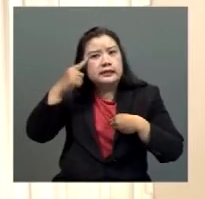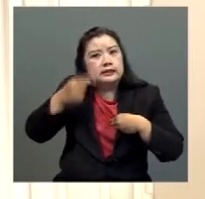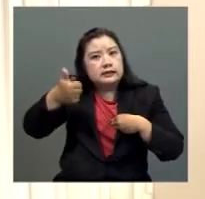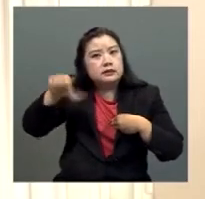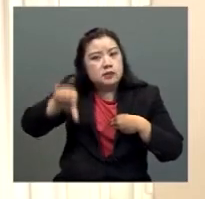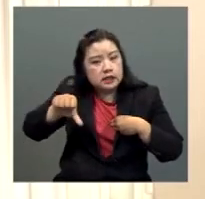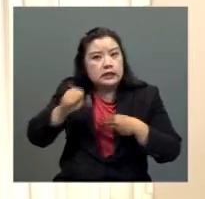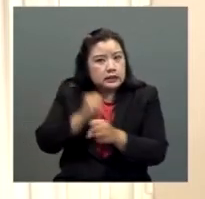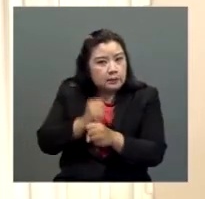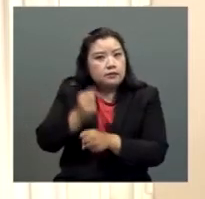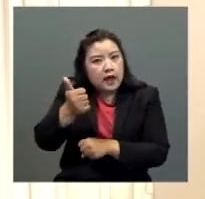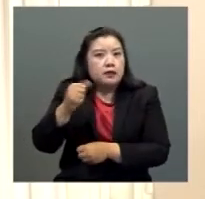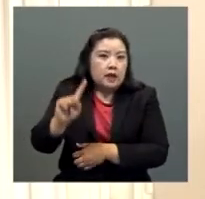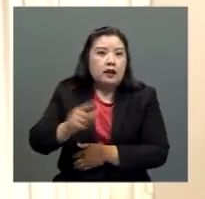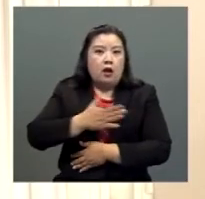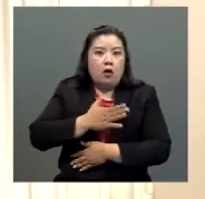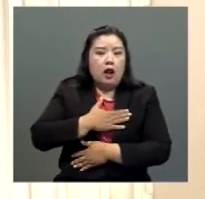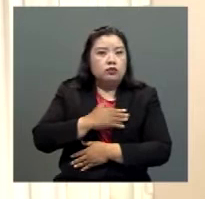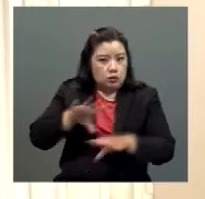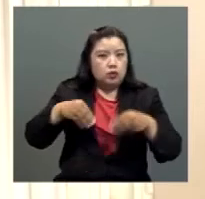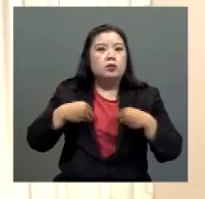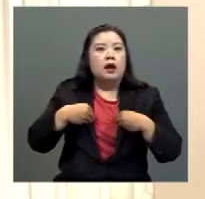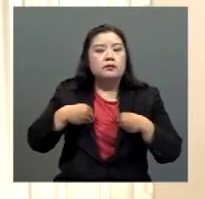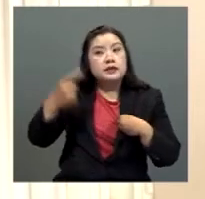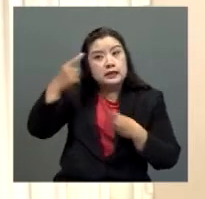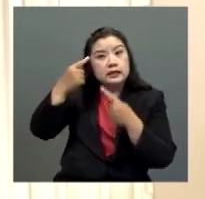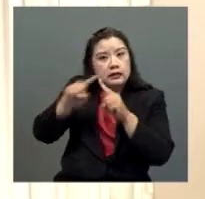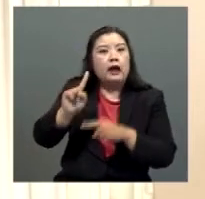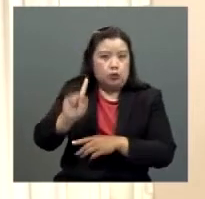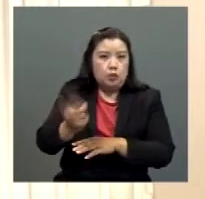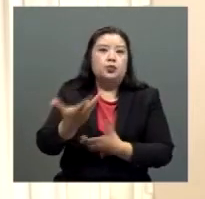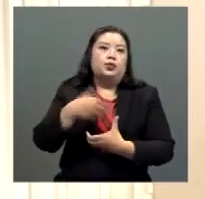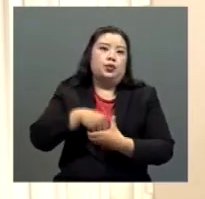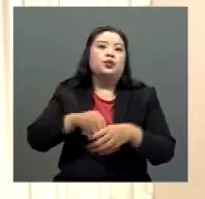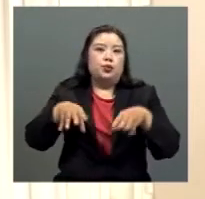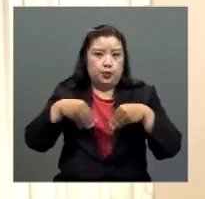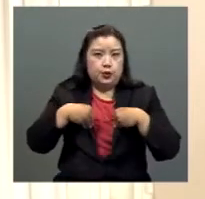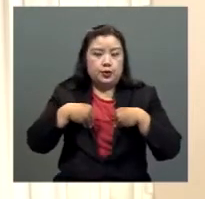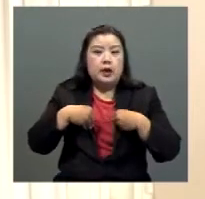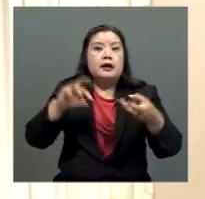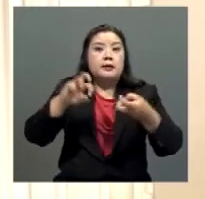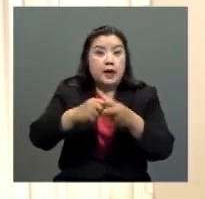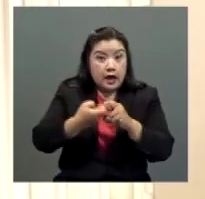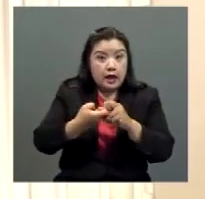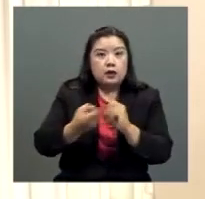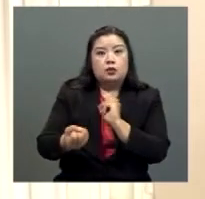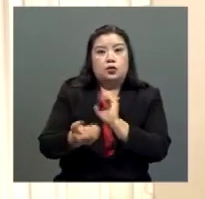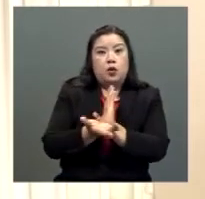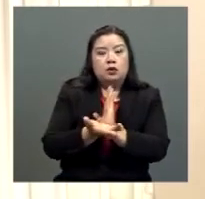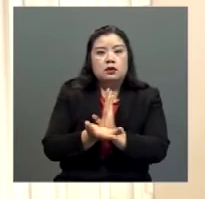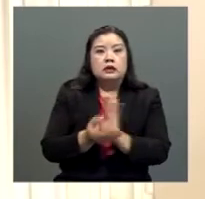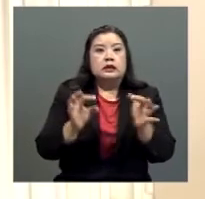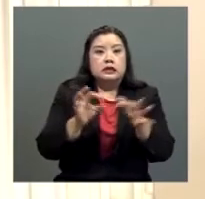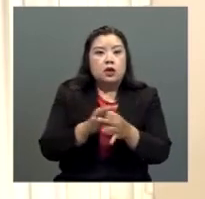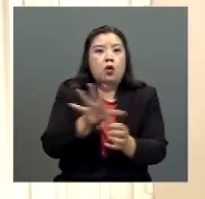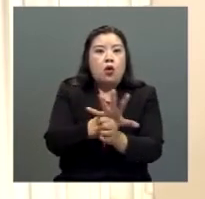นข้อจำกัดของตัวเองความคิดที่แตกต่างด้วยนะครับเราต้องยอมรับว่าปัญหาความเสียหายที่เกิดจากไวรัสโ